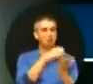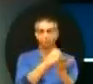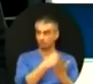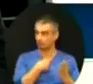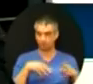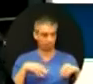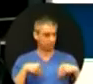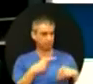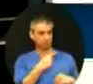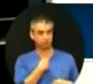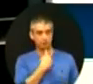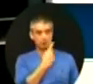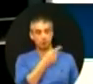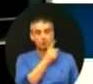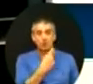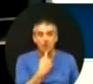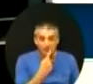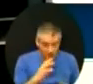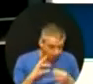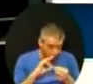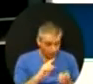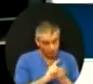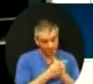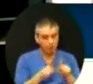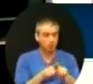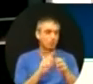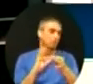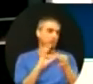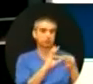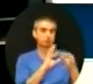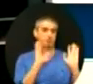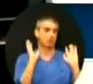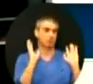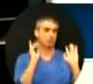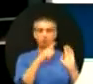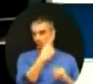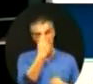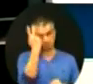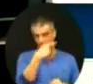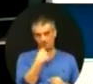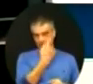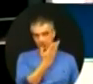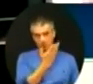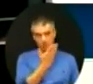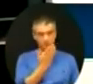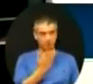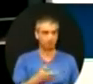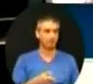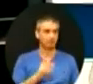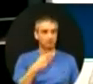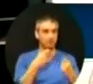אני מסכים, ירד, זה מה שאמרתי. הוא אמר משפט בהיפוכו באותו משפט. עכשיו בוא נדבר מה הוא אמר. עכשיו בוא נדבר על